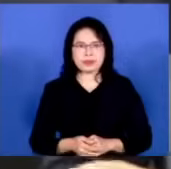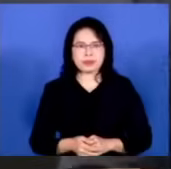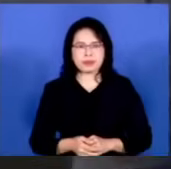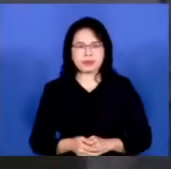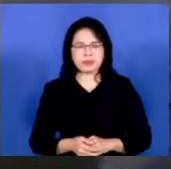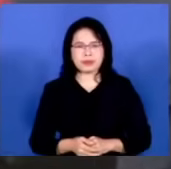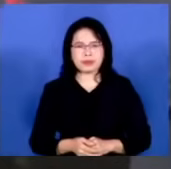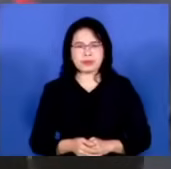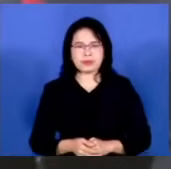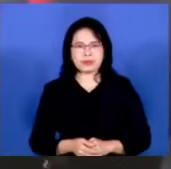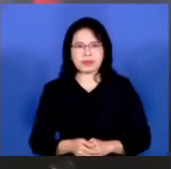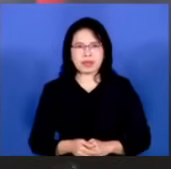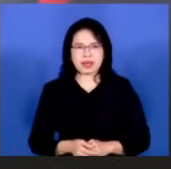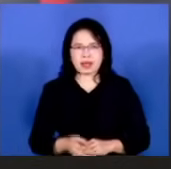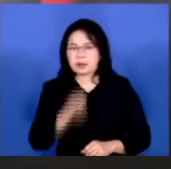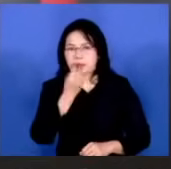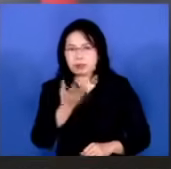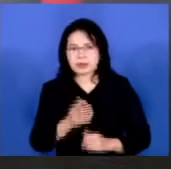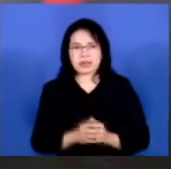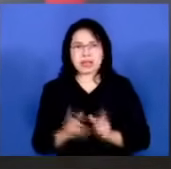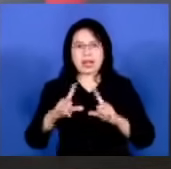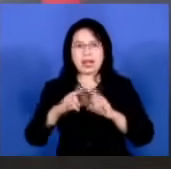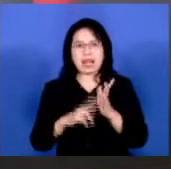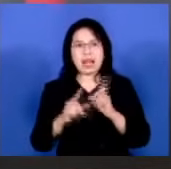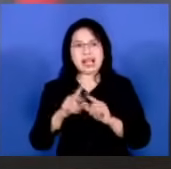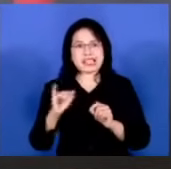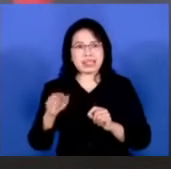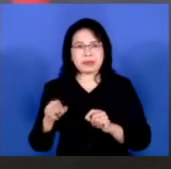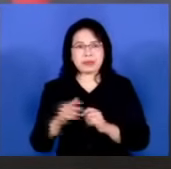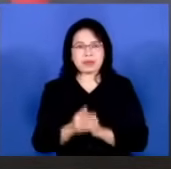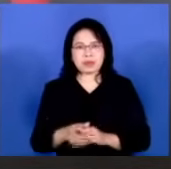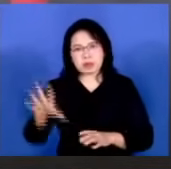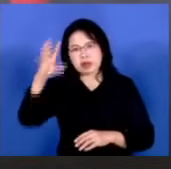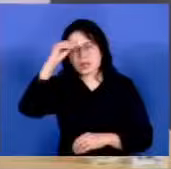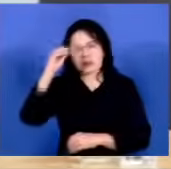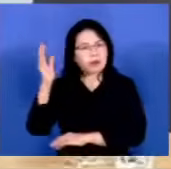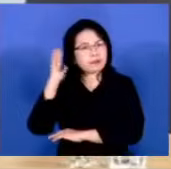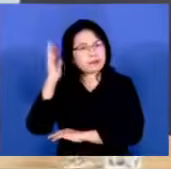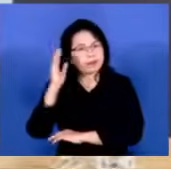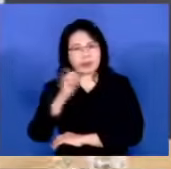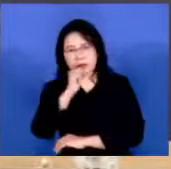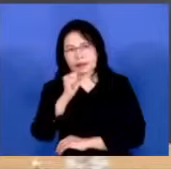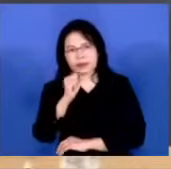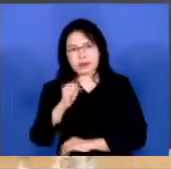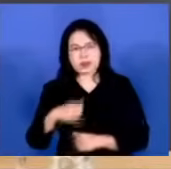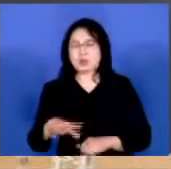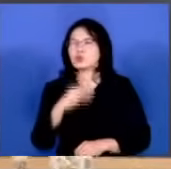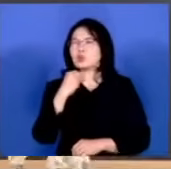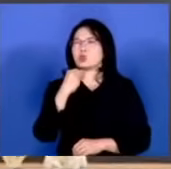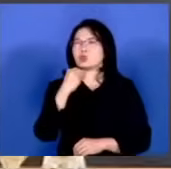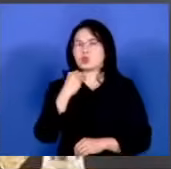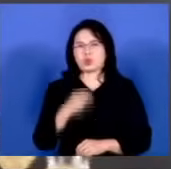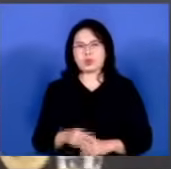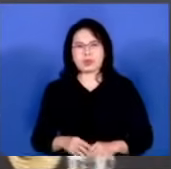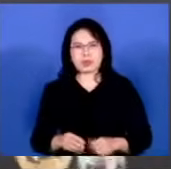ini pernyataan Andi Wijayanto disampaikan untuk menanggapi pidato Megawati bertajuk setelah lama dinanti tiba saatnya